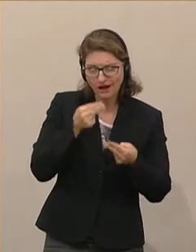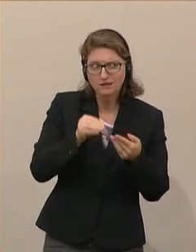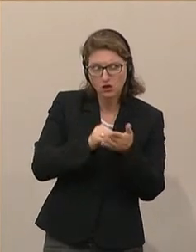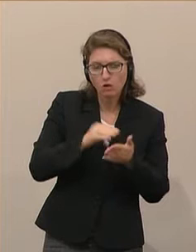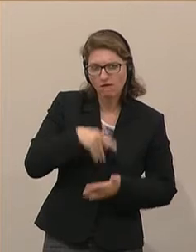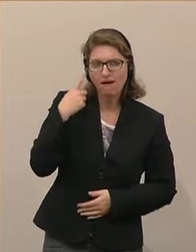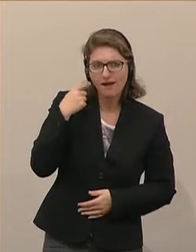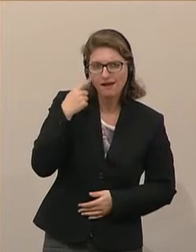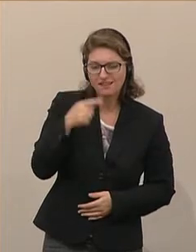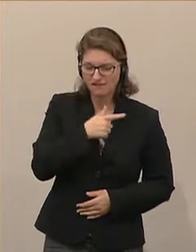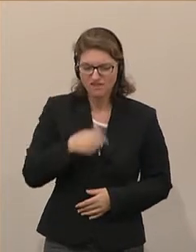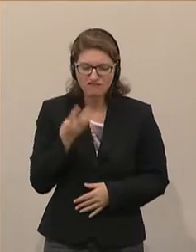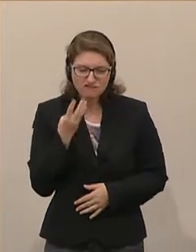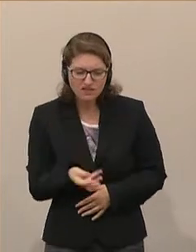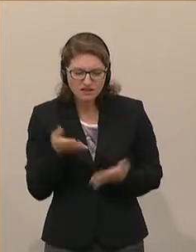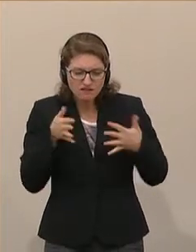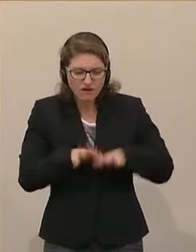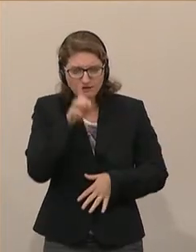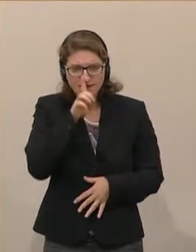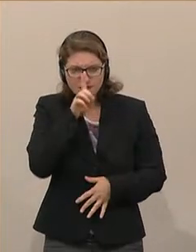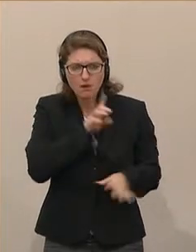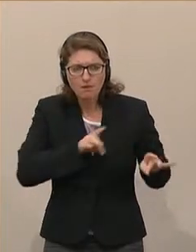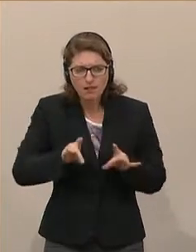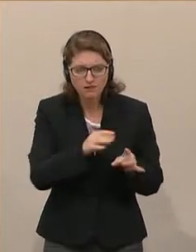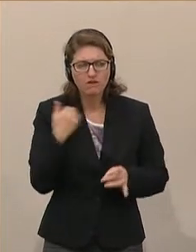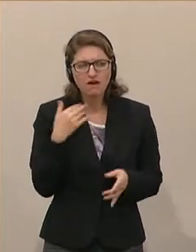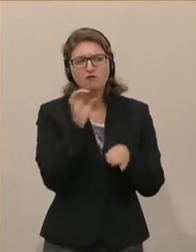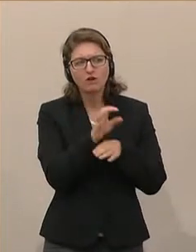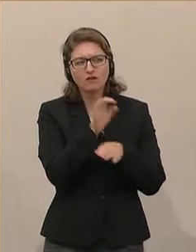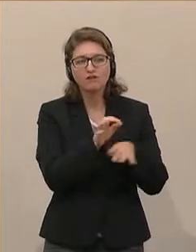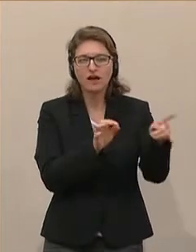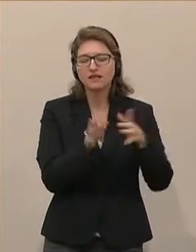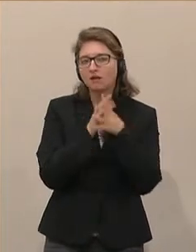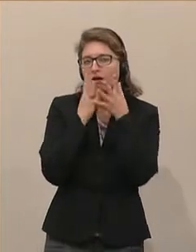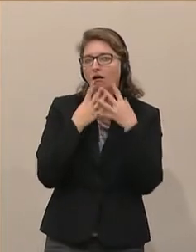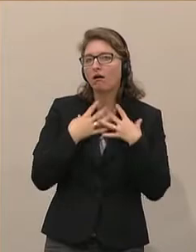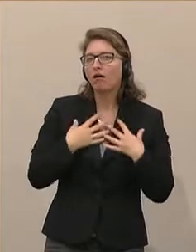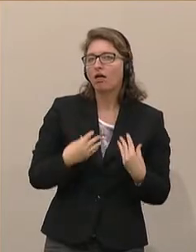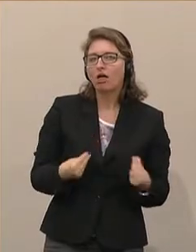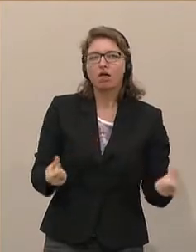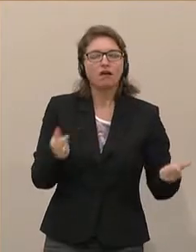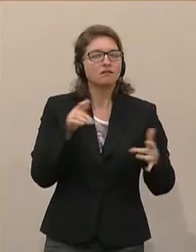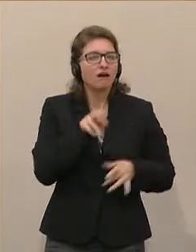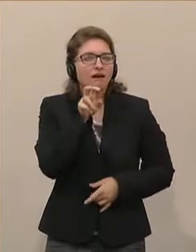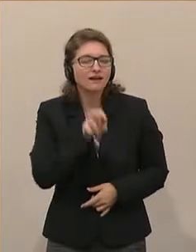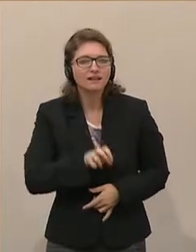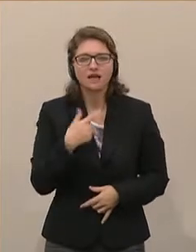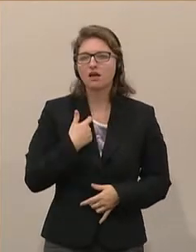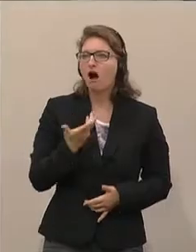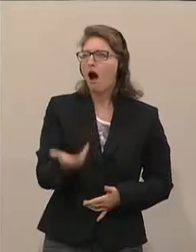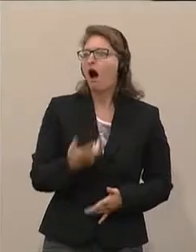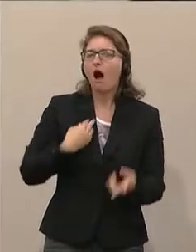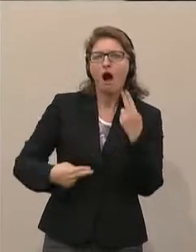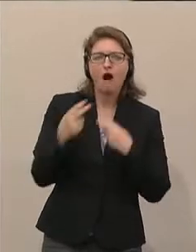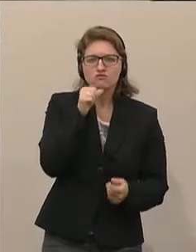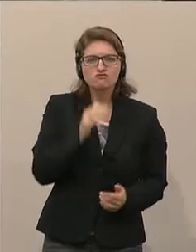Als Ihnen über 40 Fälle von sexueller Belästigung vorgeworfen wurden, da sind Sie ganz aufgelöst dagesessen und haben gesagt, wie unfair Sie behandelt werden